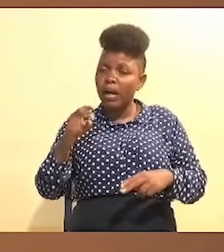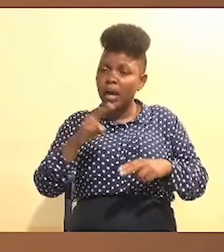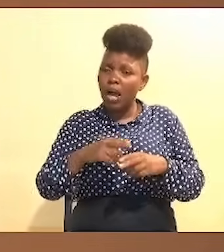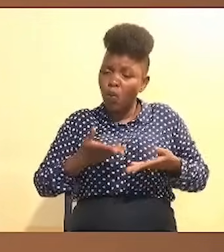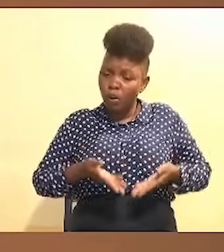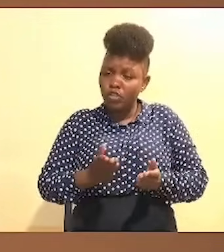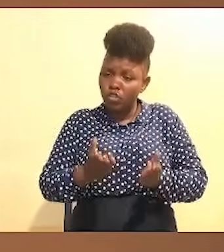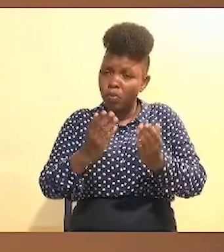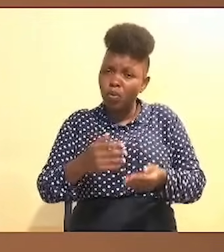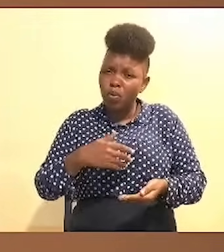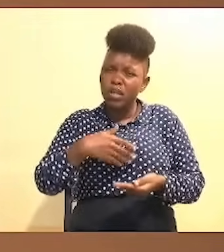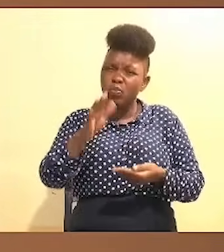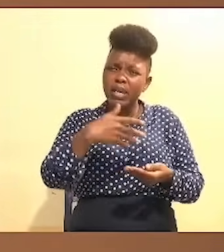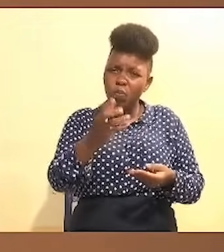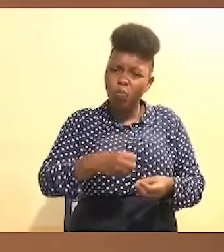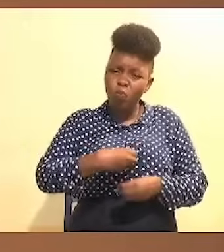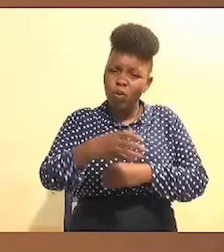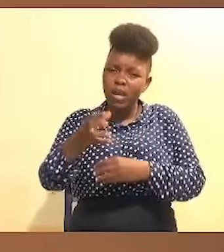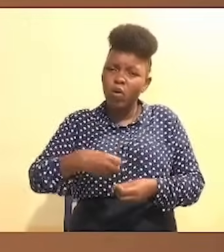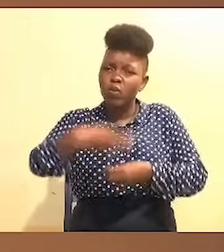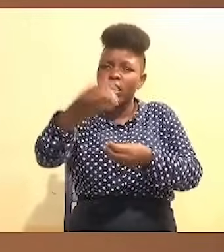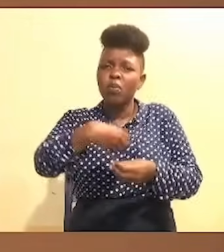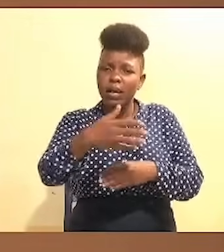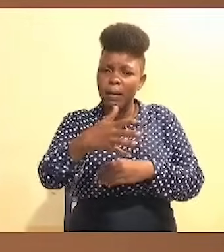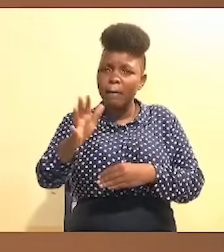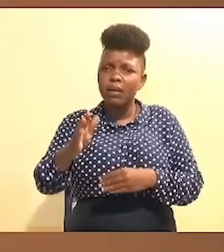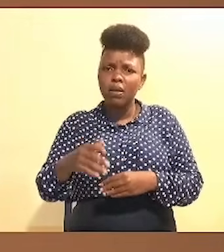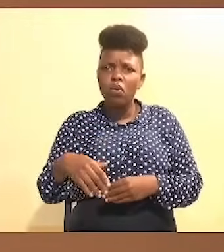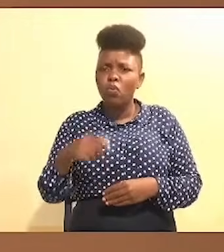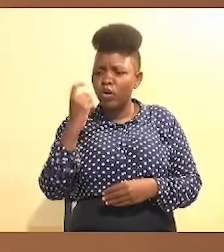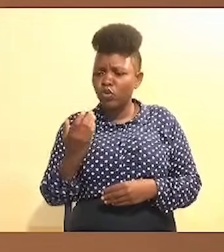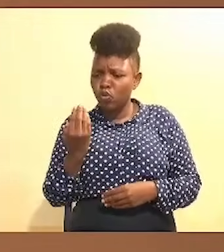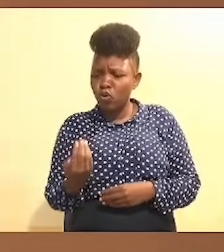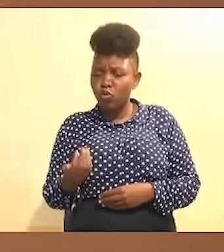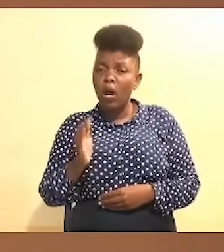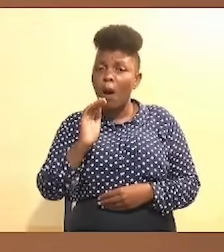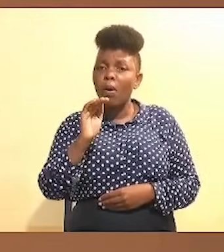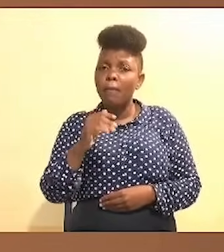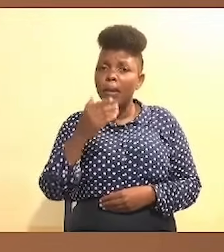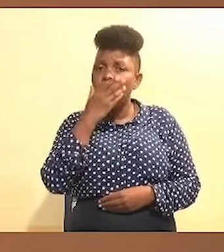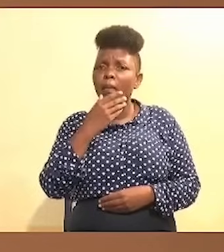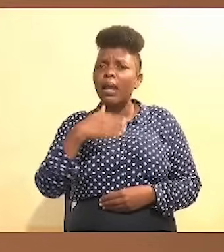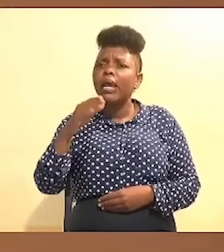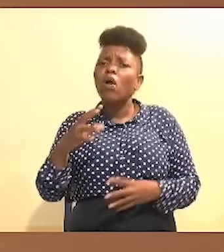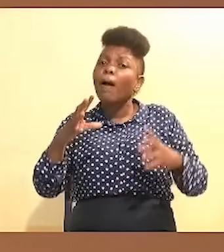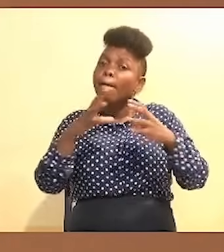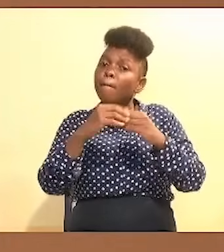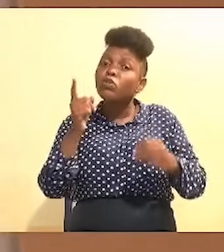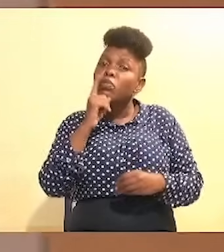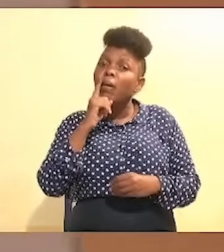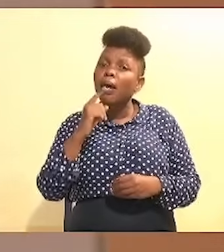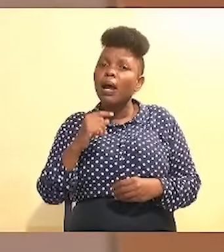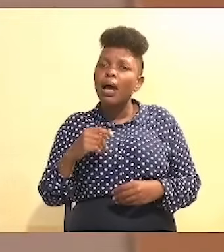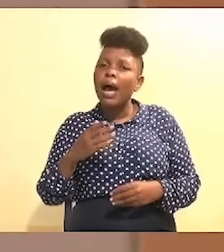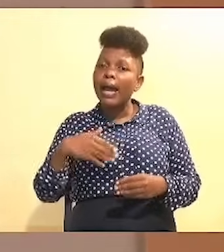wale watoto ndio walimwambia baba yao, baba pia ni mzee, nenda ukampige mama busu. Yule baba akawahi, akawahi bibi watu yuko pale, akawahi akampiga